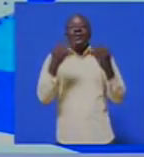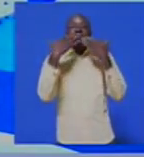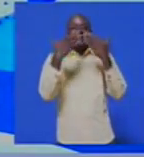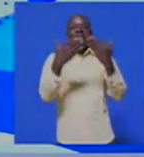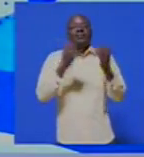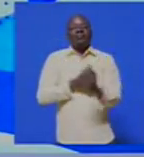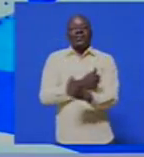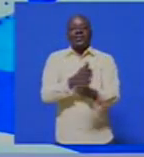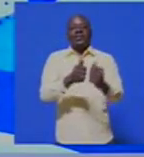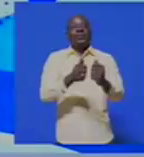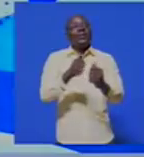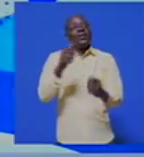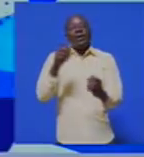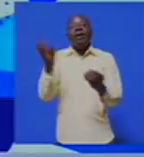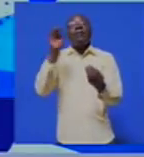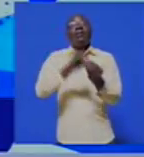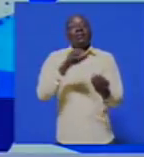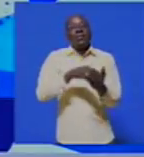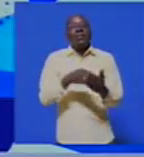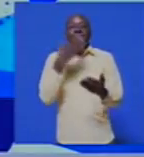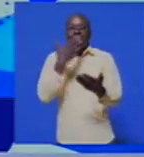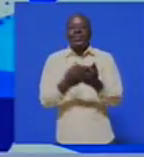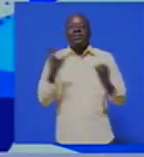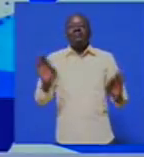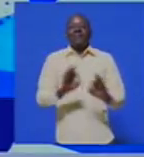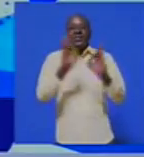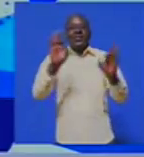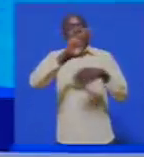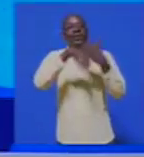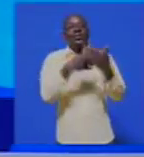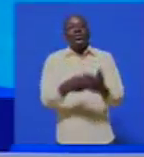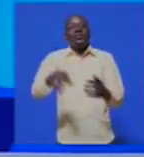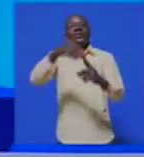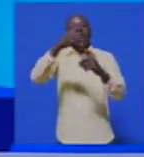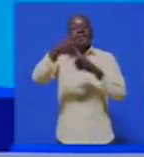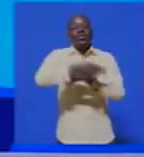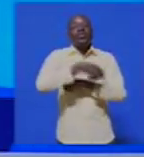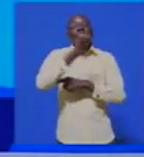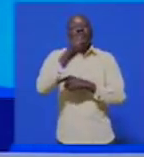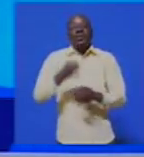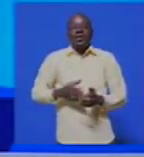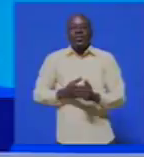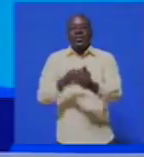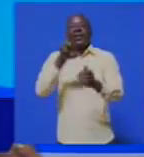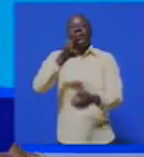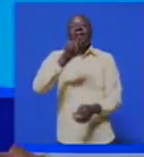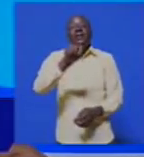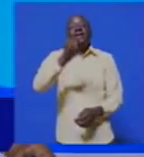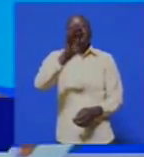suivi. Une fois de plus, la bonne fête de la Pentecôte à toutes et à tous et excellente journée en compagnie de la RTV.